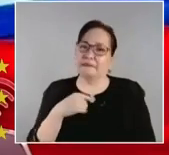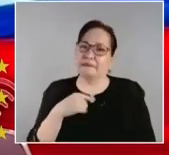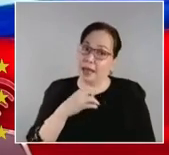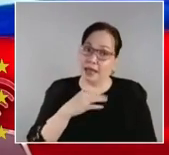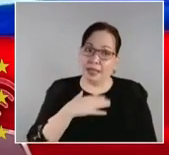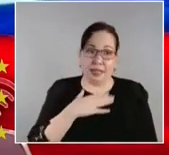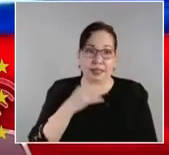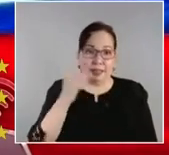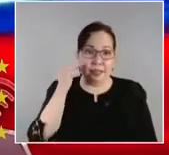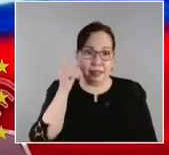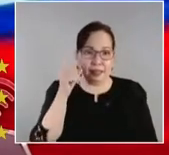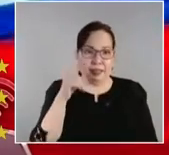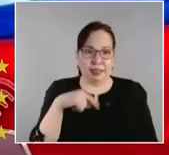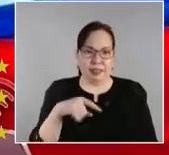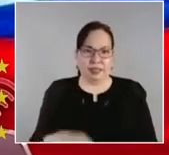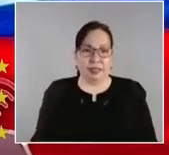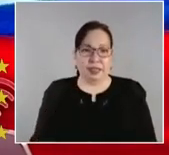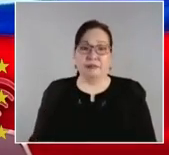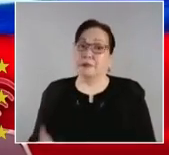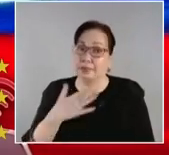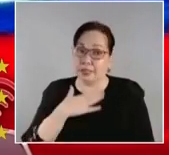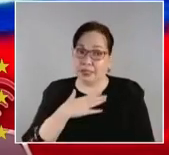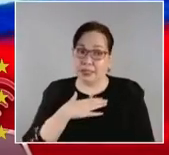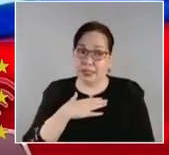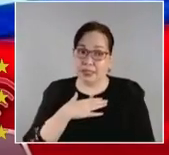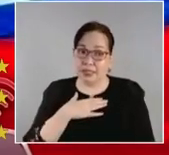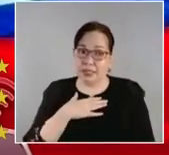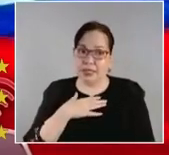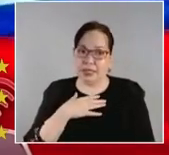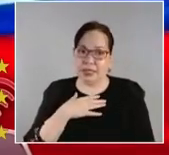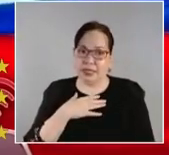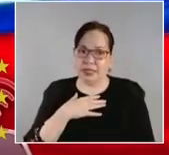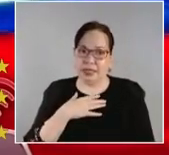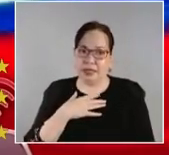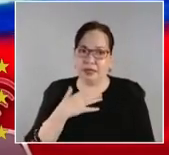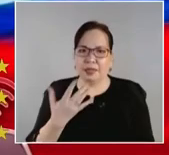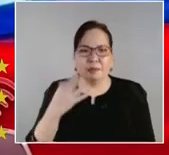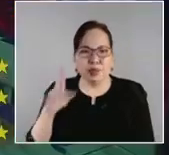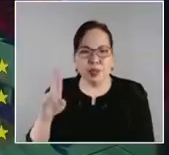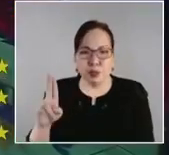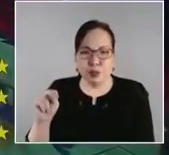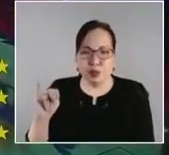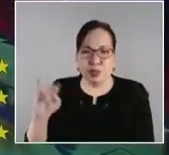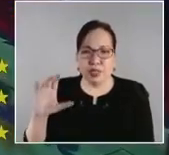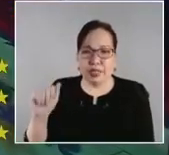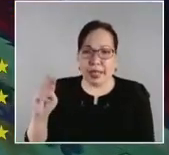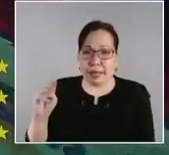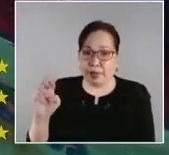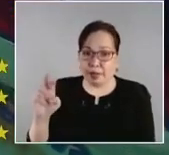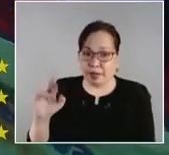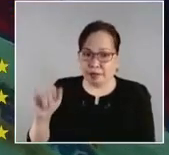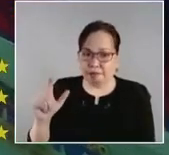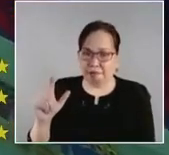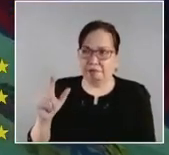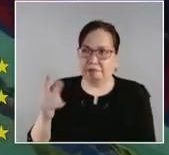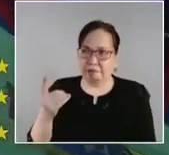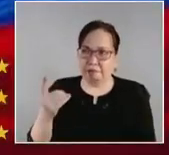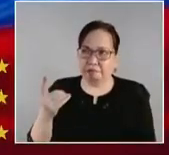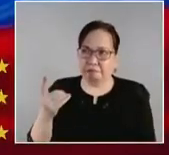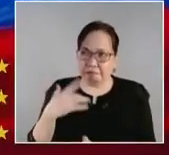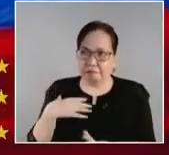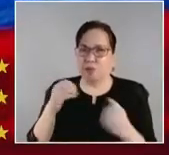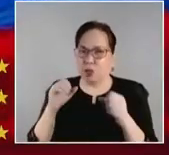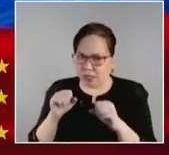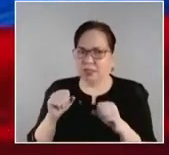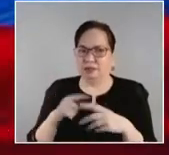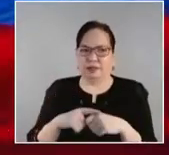still will be modified to a unicameral form. Pero matayo, Sir Manny, sa ugnayang palabas, foreign policy. Doon sa